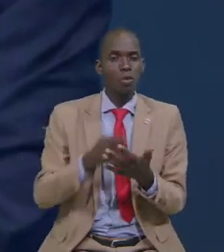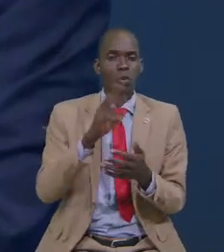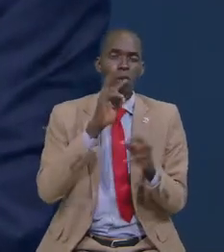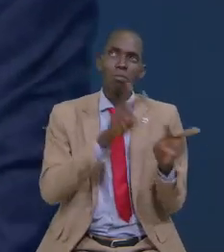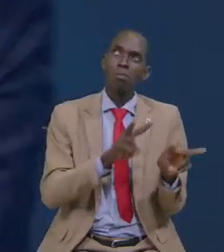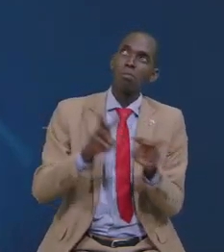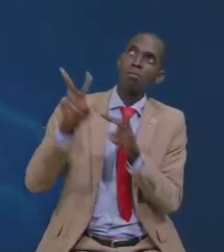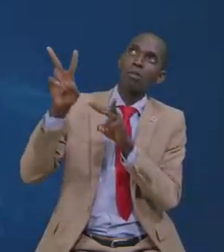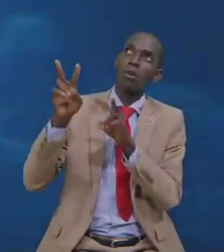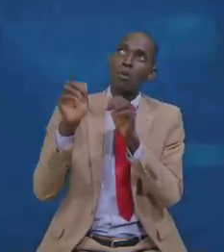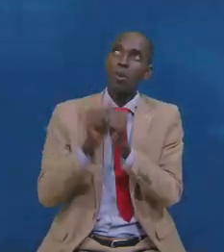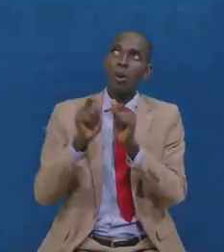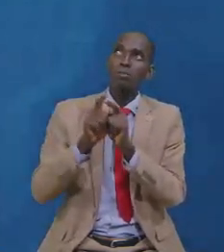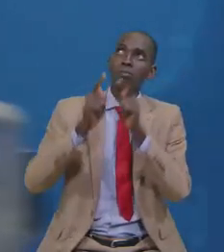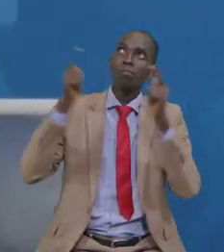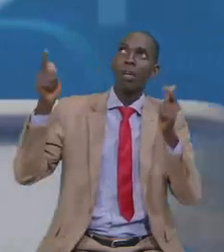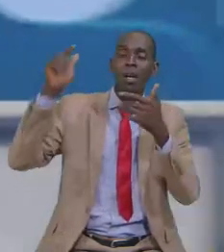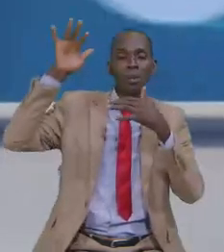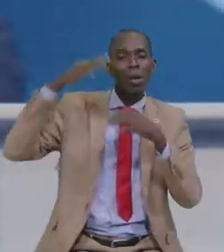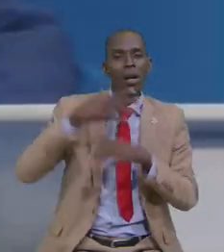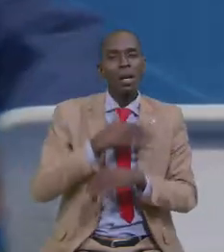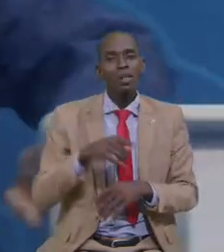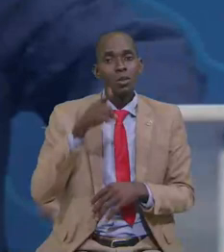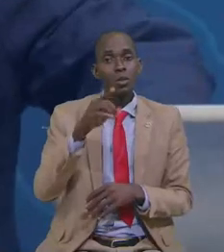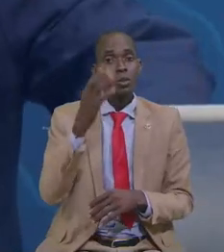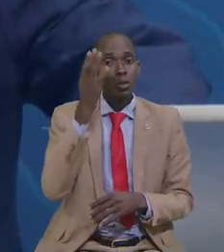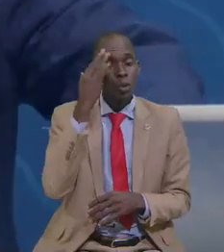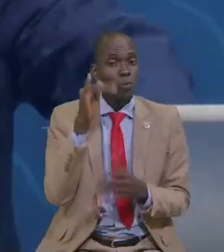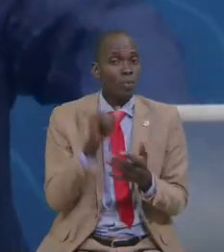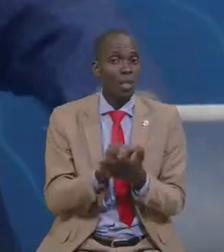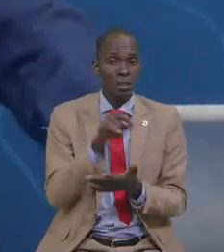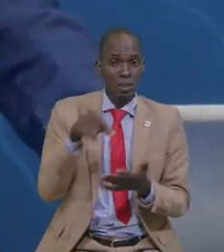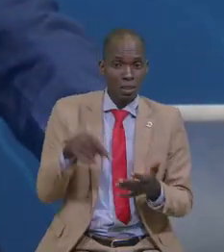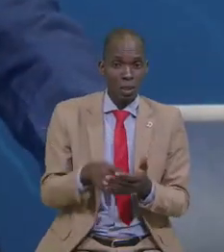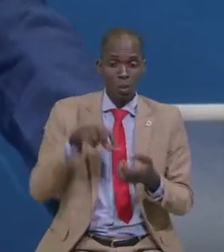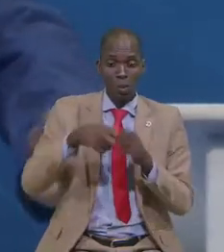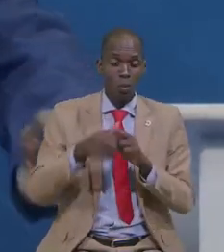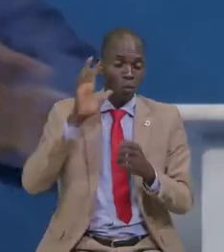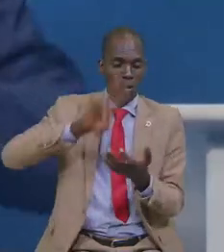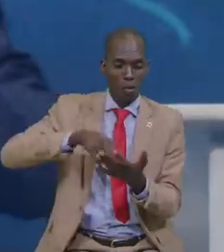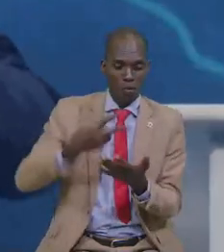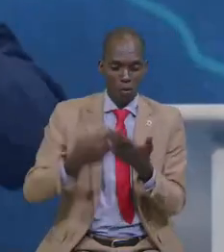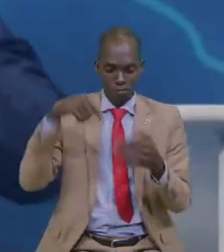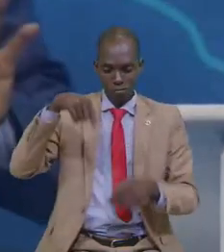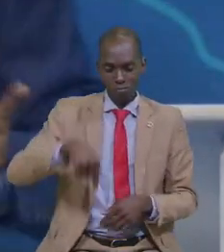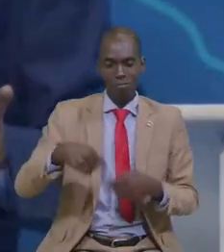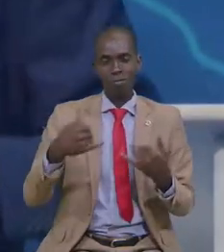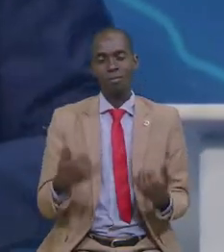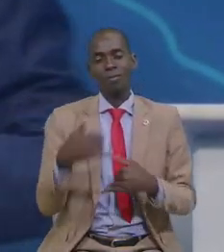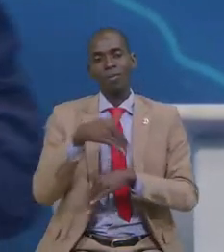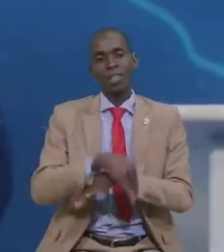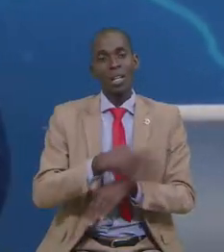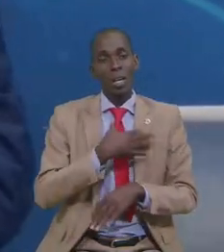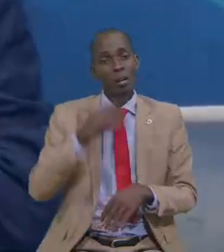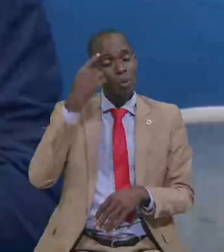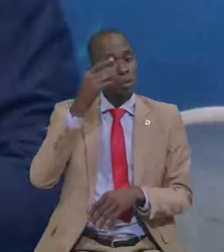le dérangement. Mais avant que ces murailles de Jéricho ne s'écroulent, vous savez que ces murailles vont